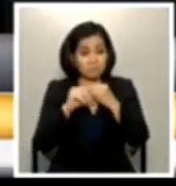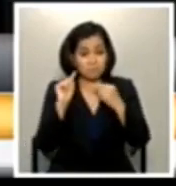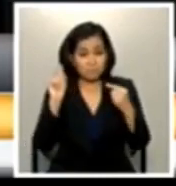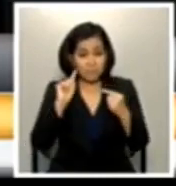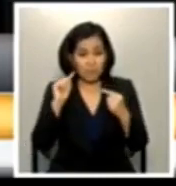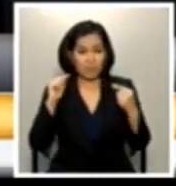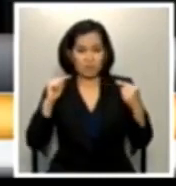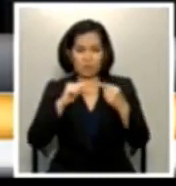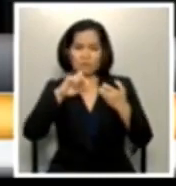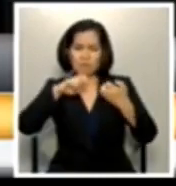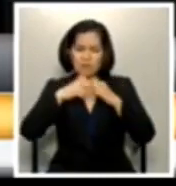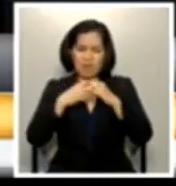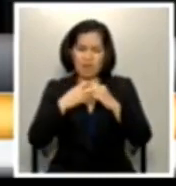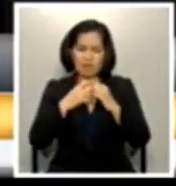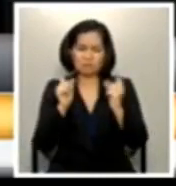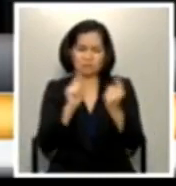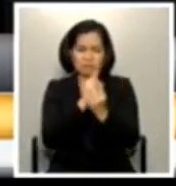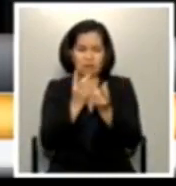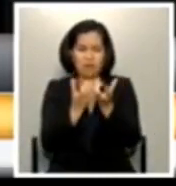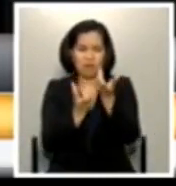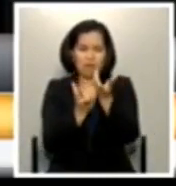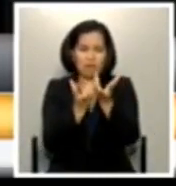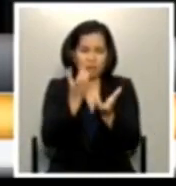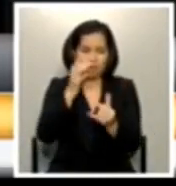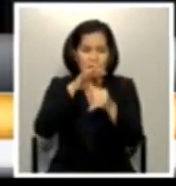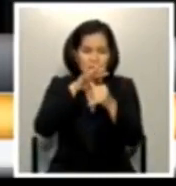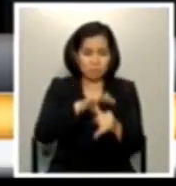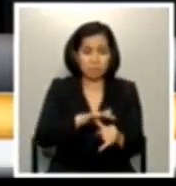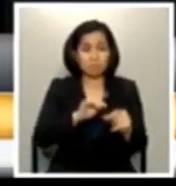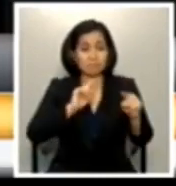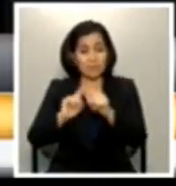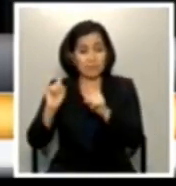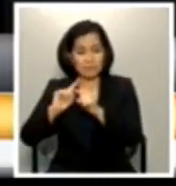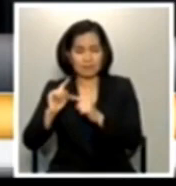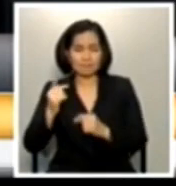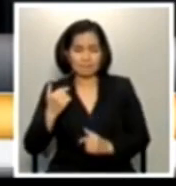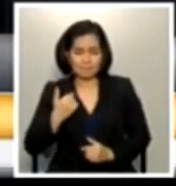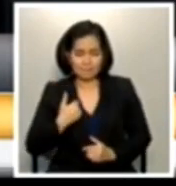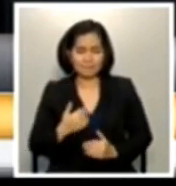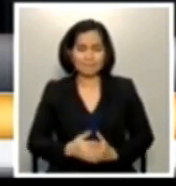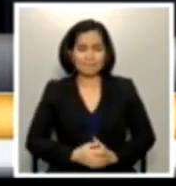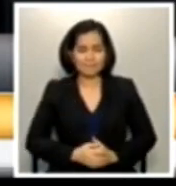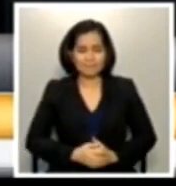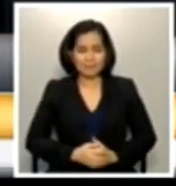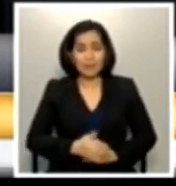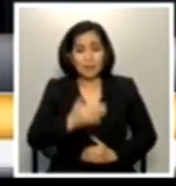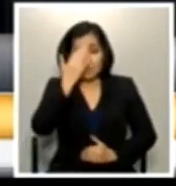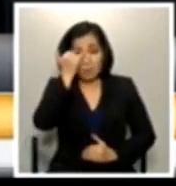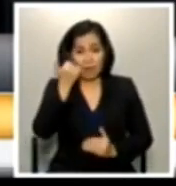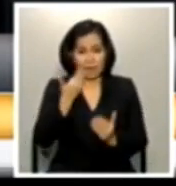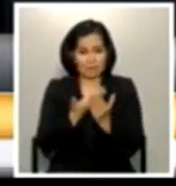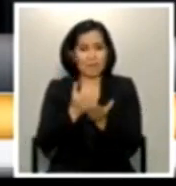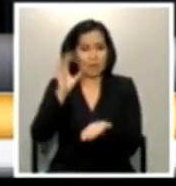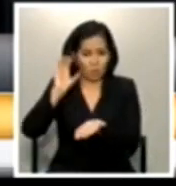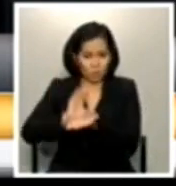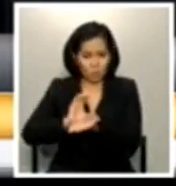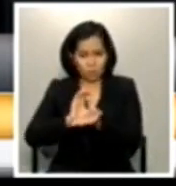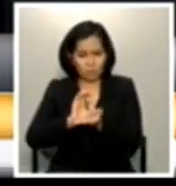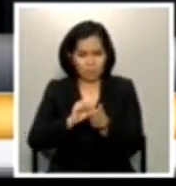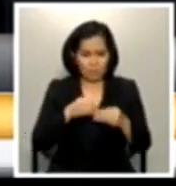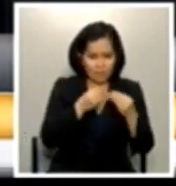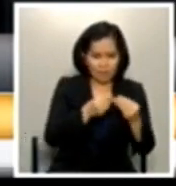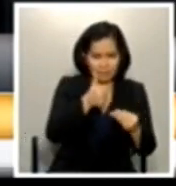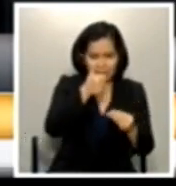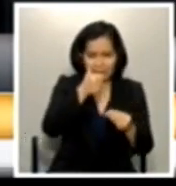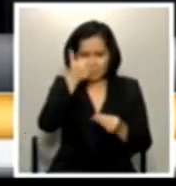ความไม่ยุติธรรมนะครับที่เกิดจากการใช้นะครับกองทุนนั้นมีอยู่จริงในพื้นที่เพ